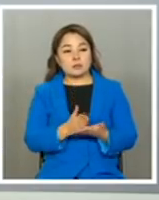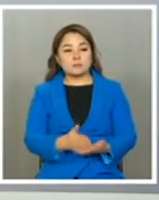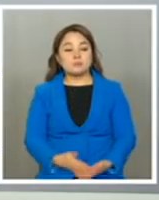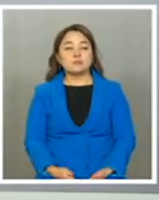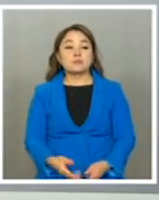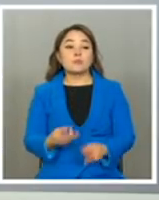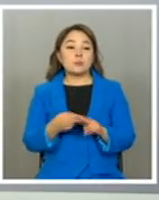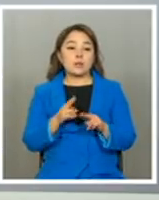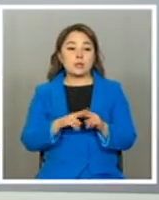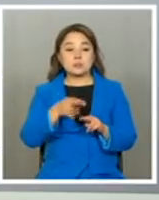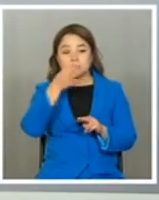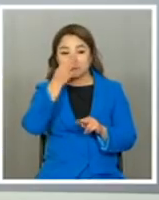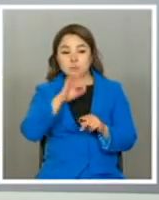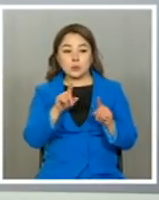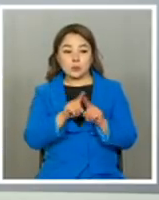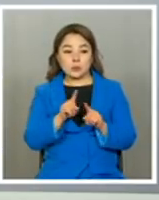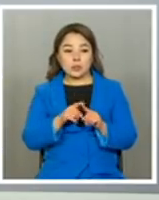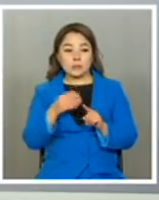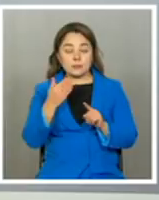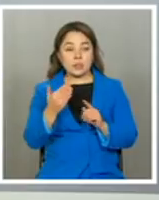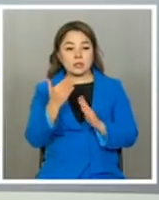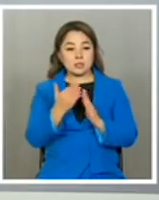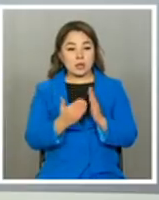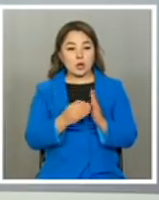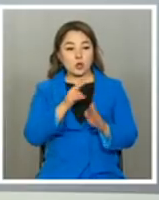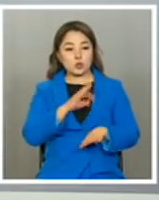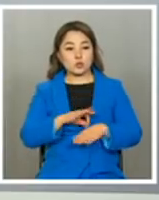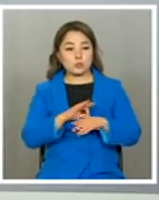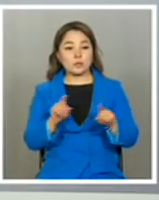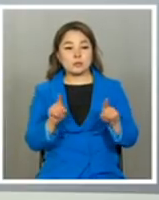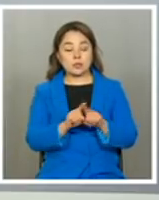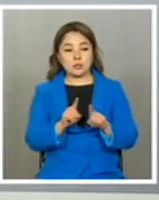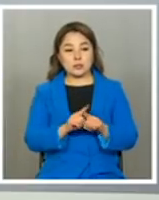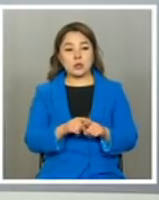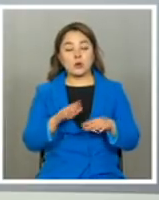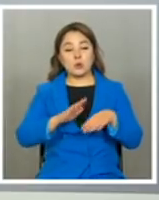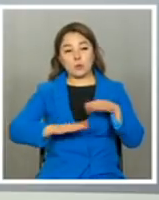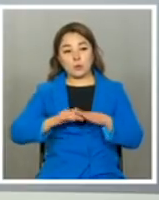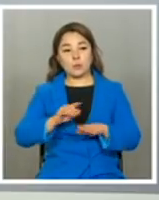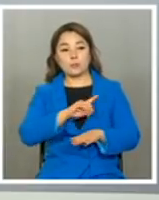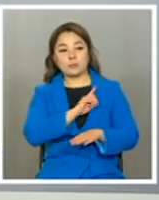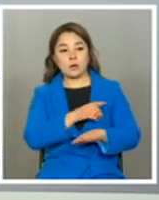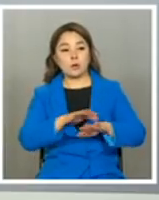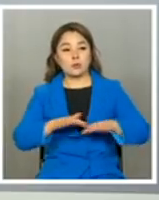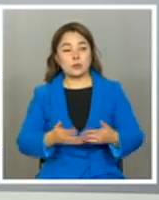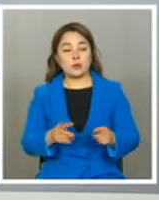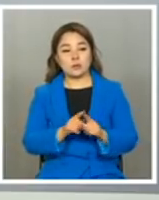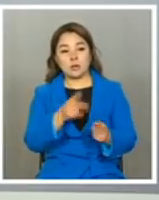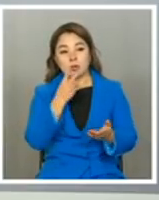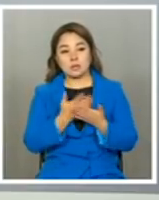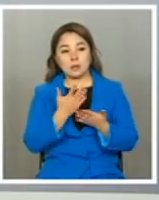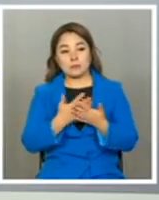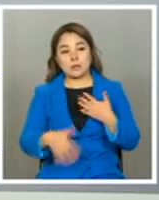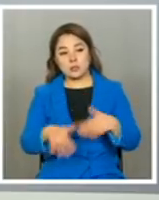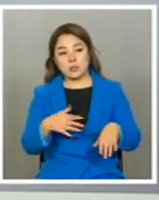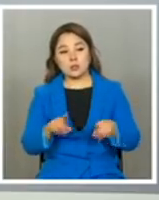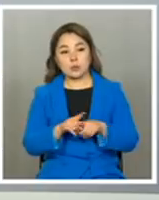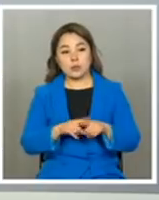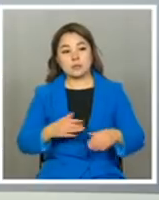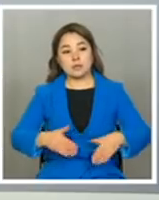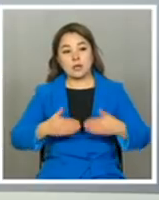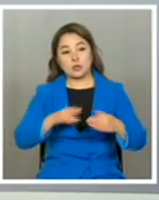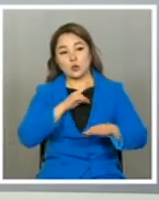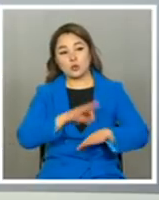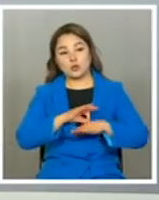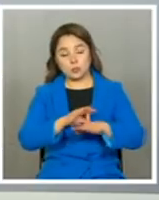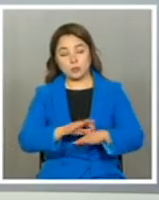Сондай-ақ тәжірибе барысында біз статикалық жұмыс кезінде қол бұлшықеттердің тез қажығандығын, ал динамикалық жұмыс кезінде